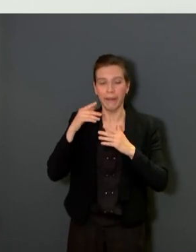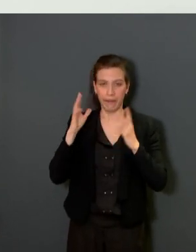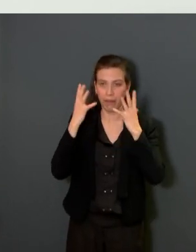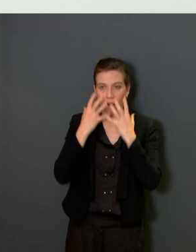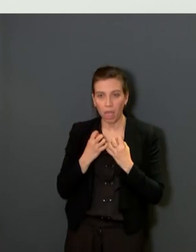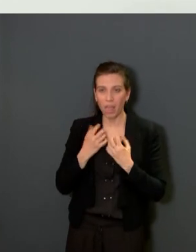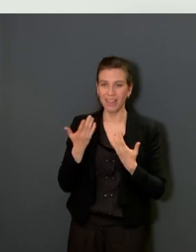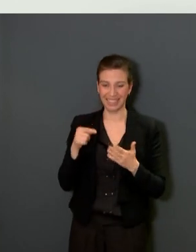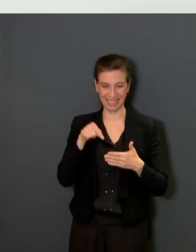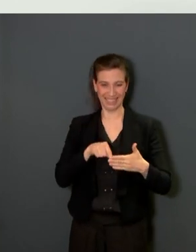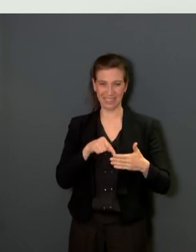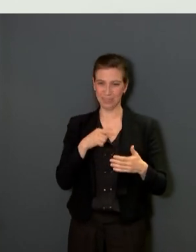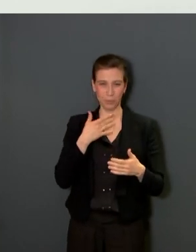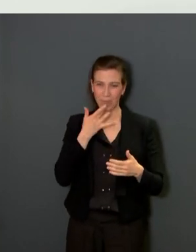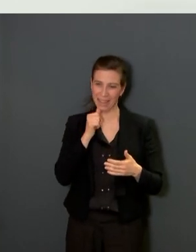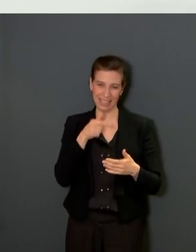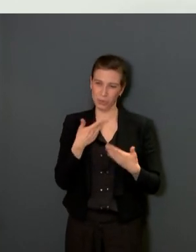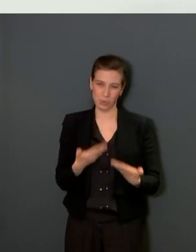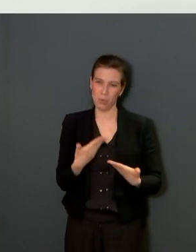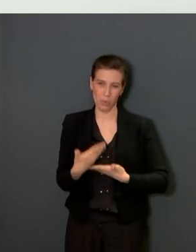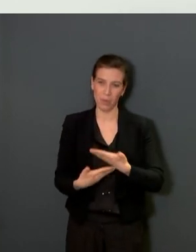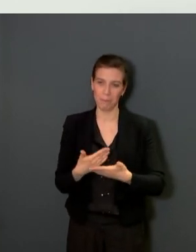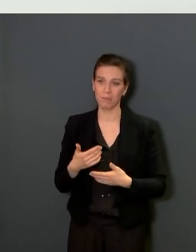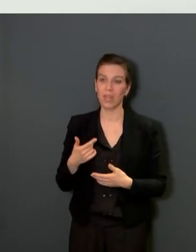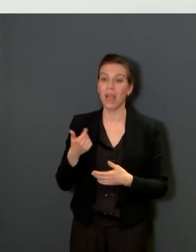is, doen we het op een moment waarvan we weten